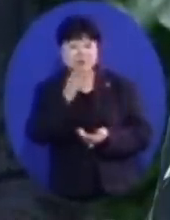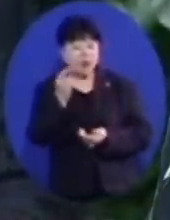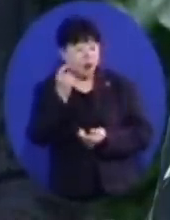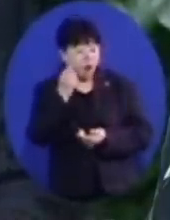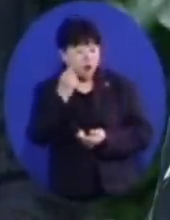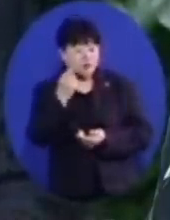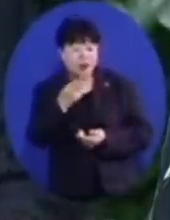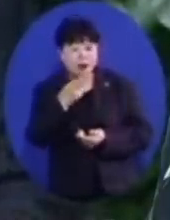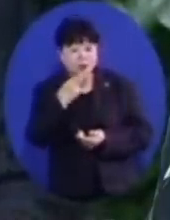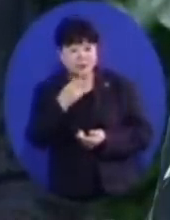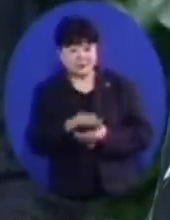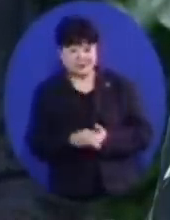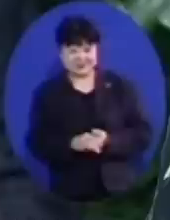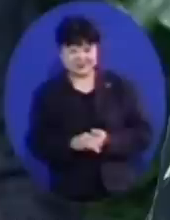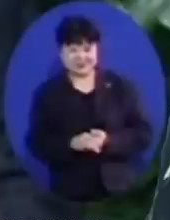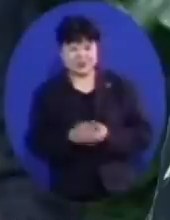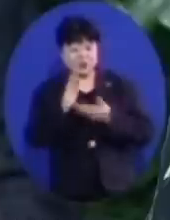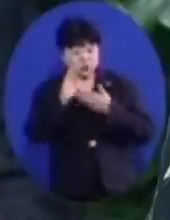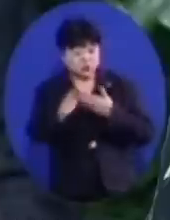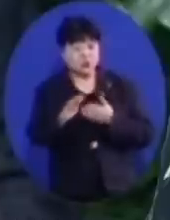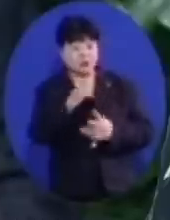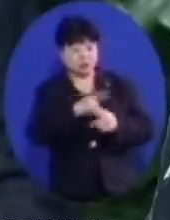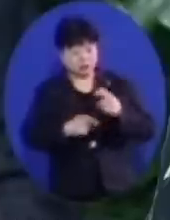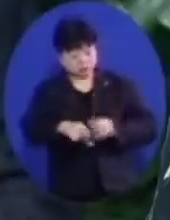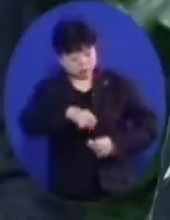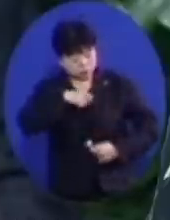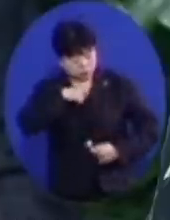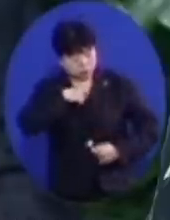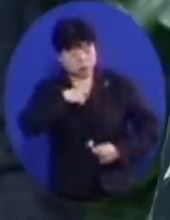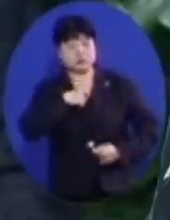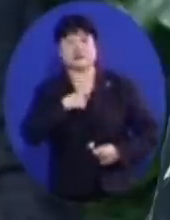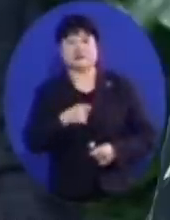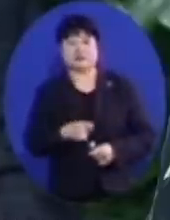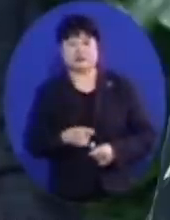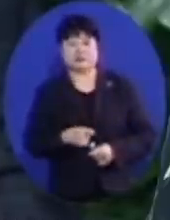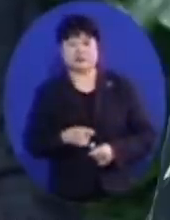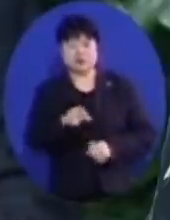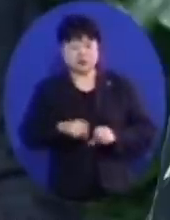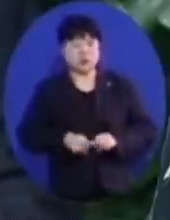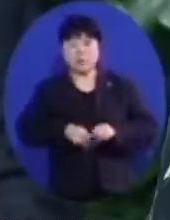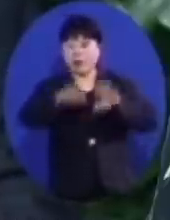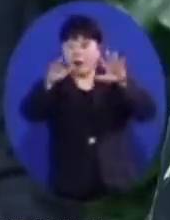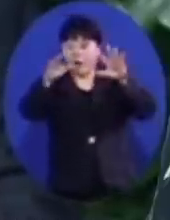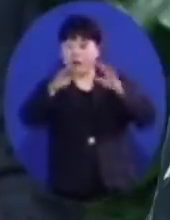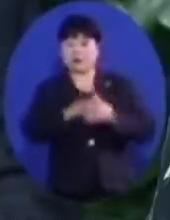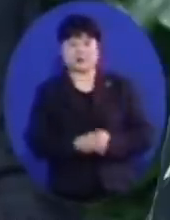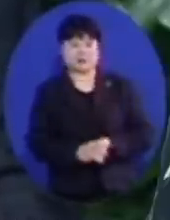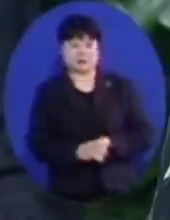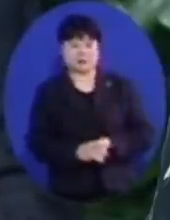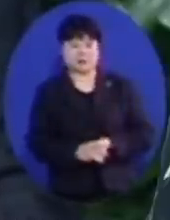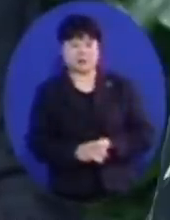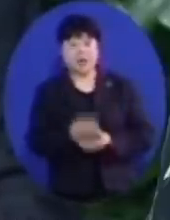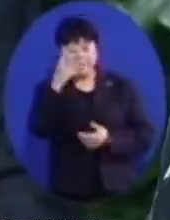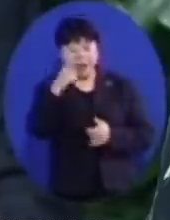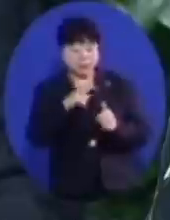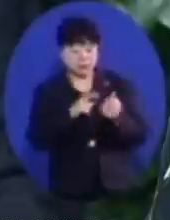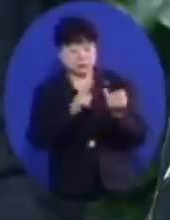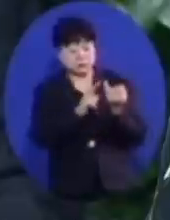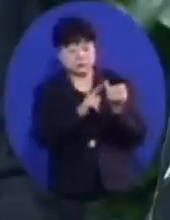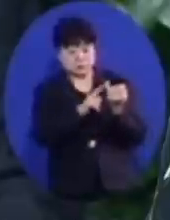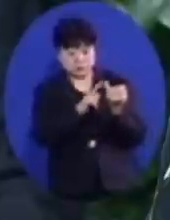거짓말하고 장사할 수가 없거든 점점 정직해졌는데 나중에 소문이 꽉 났어요 박수미